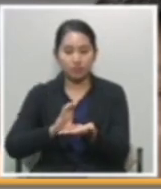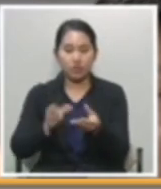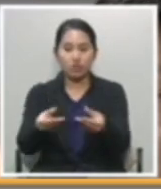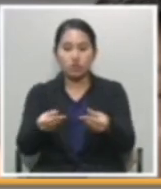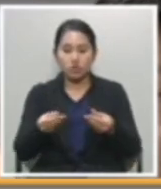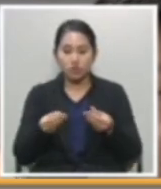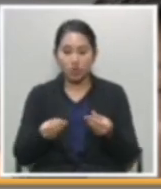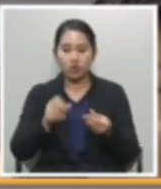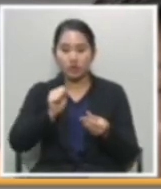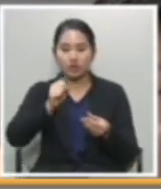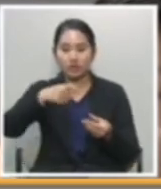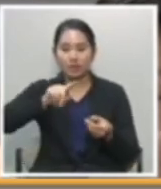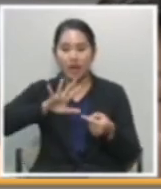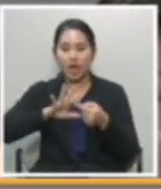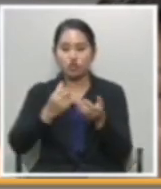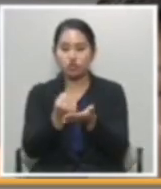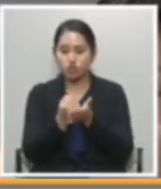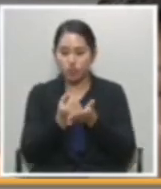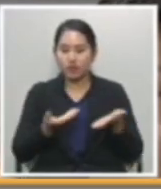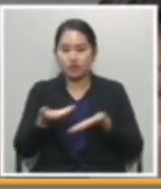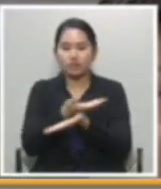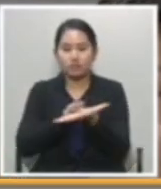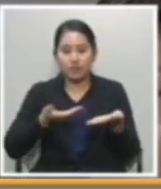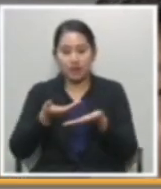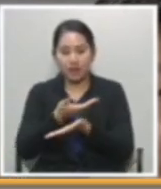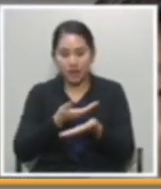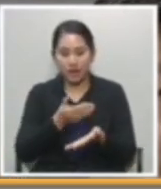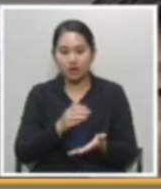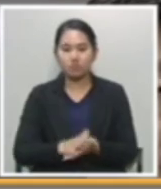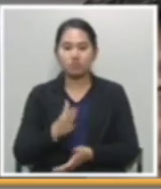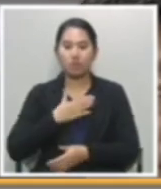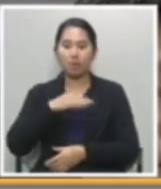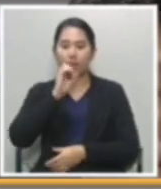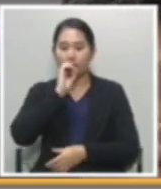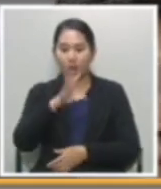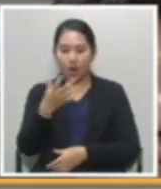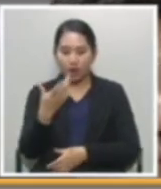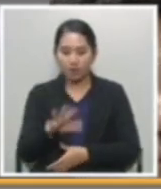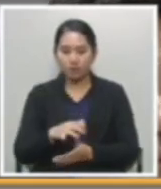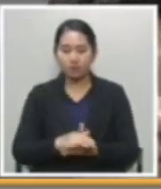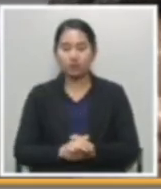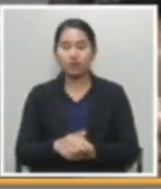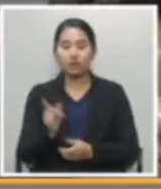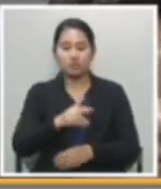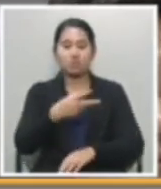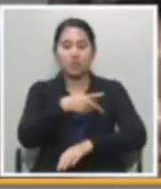สภาเพื่อพิจารณาอย่างที่ผมกราบเรียนไปแล้วไงท่านประธ